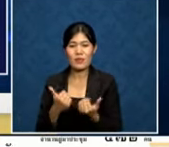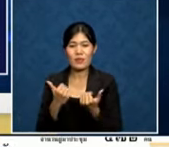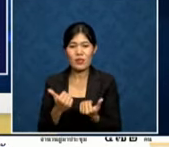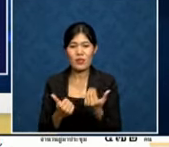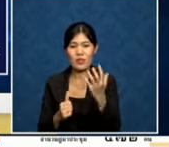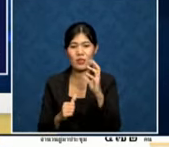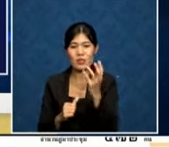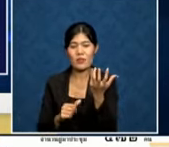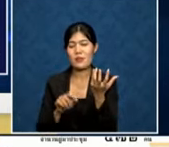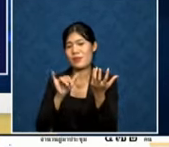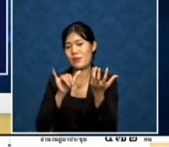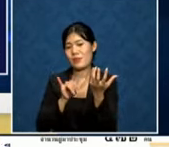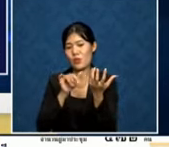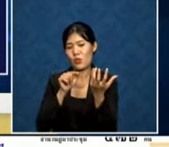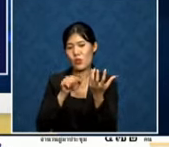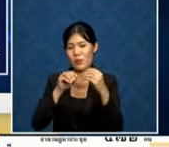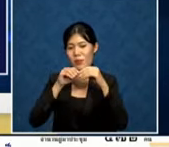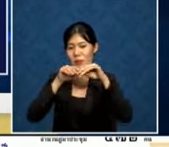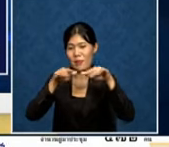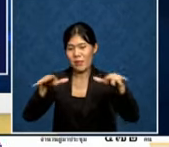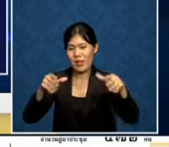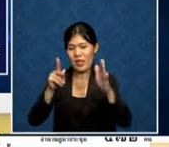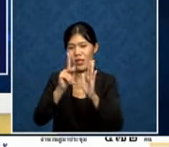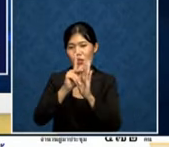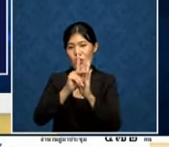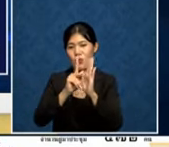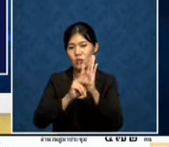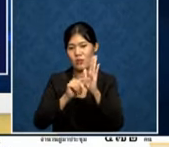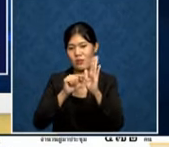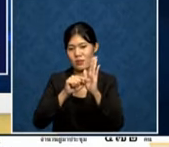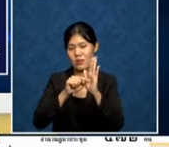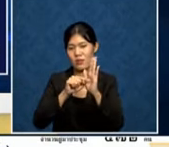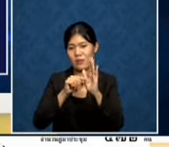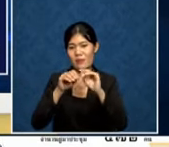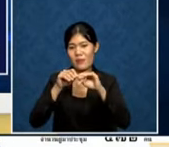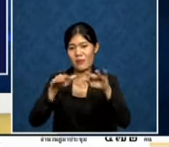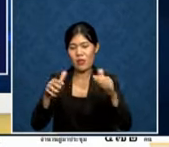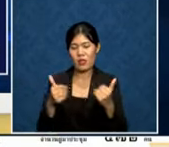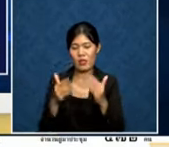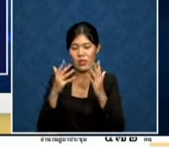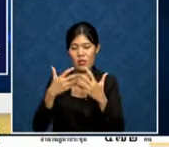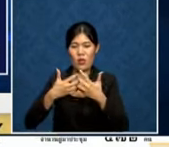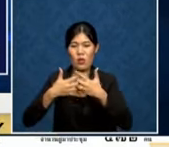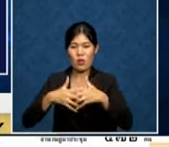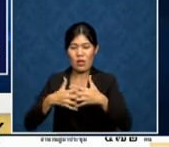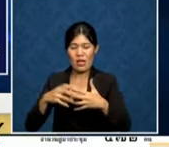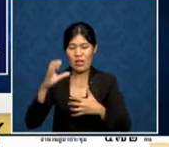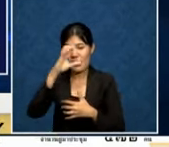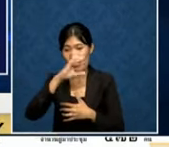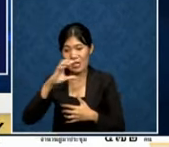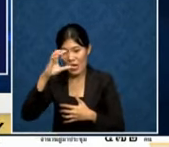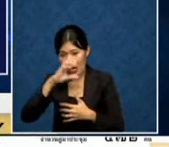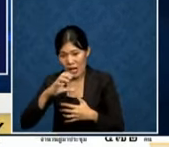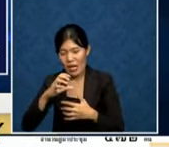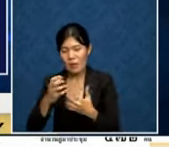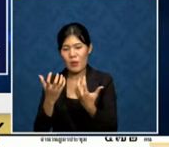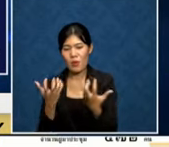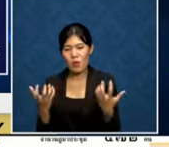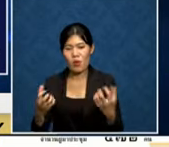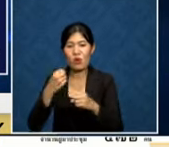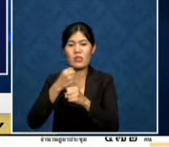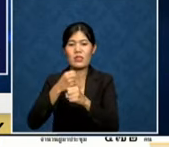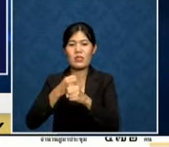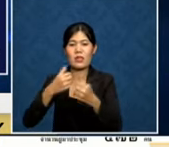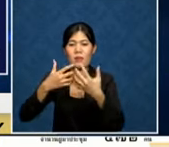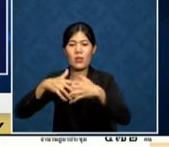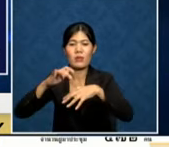บมออกมาฮะหลายๆโรงงานในไทยครับเขาต่างควานหาพลังงานสะอาดเพื่อใช้ในกระบวนการผลิตของเขาครับ